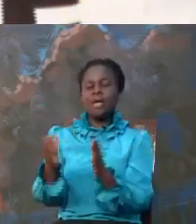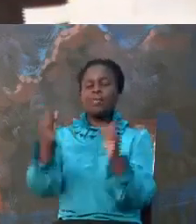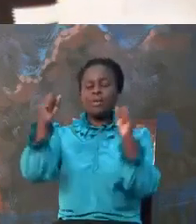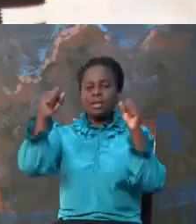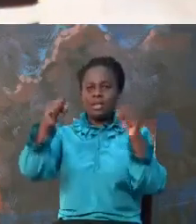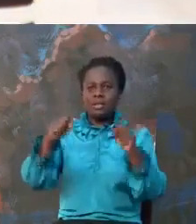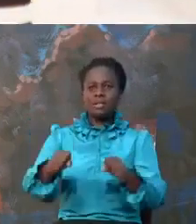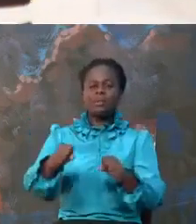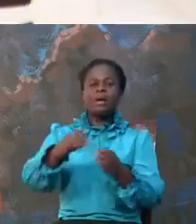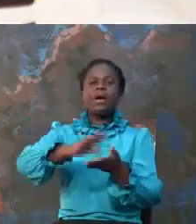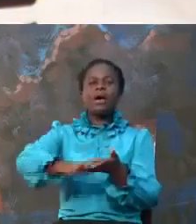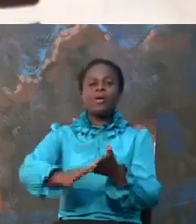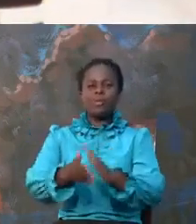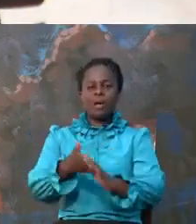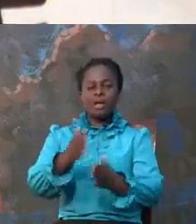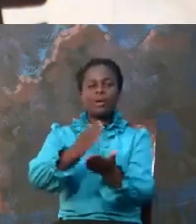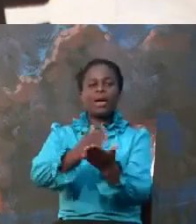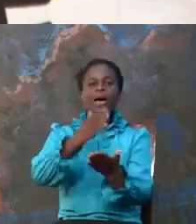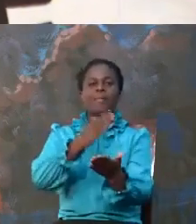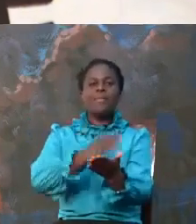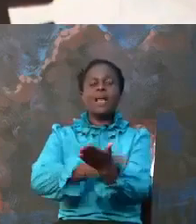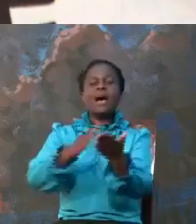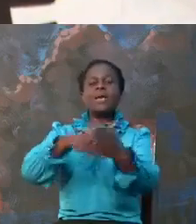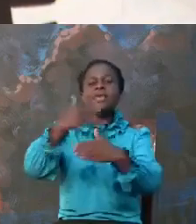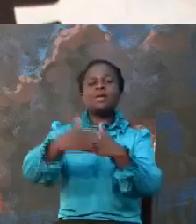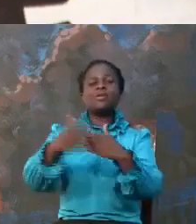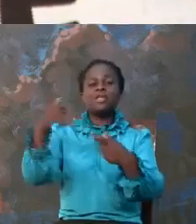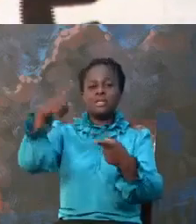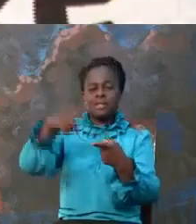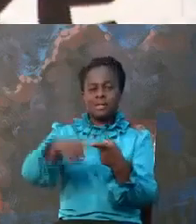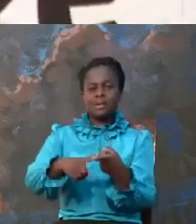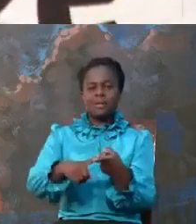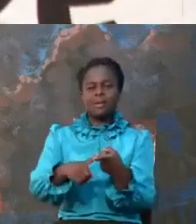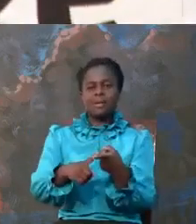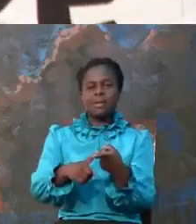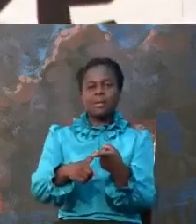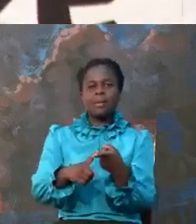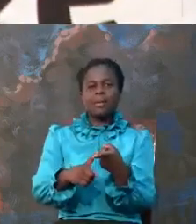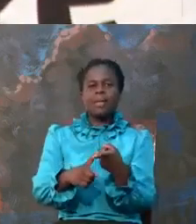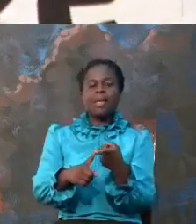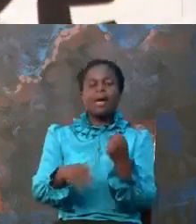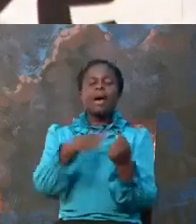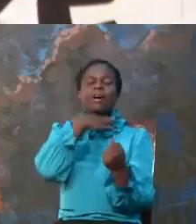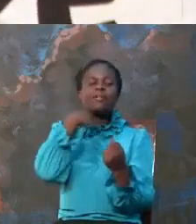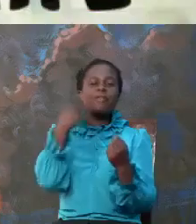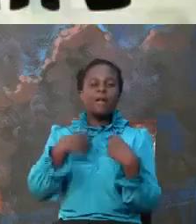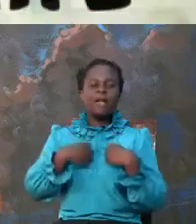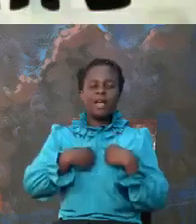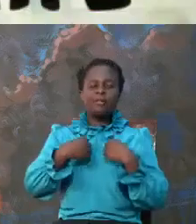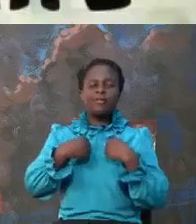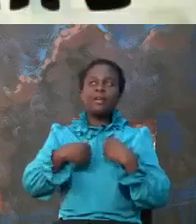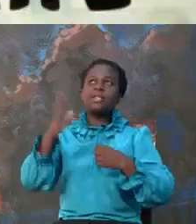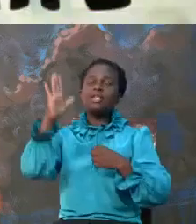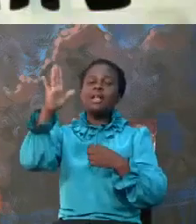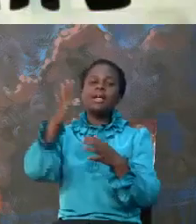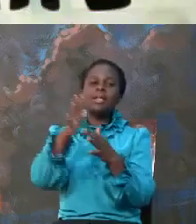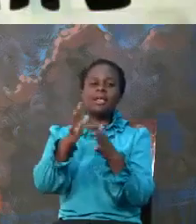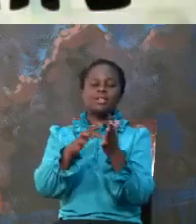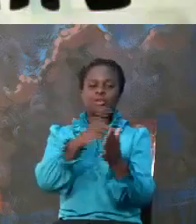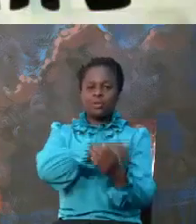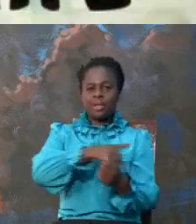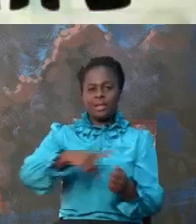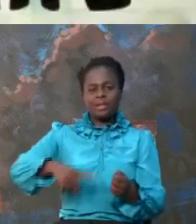lazima akubaliwe kabla hajarudi tena nyumbani, havae vazi lake Yesu